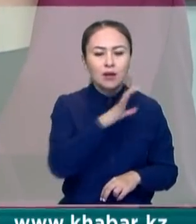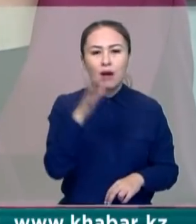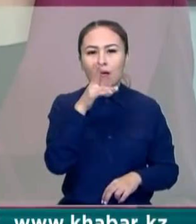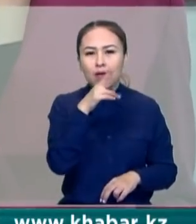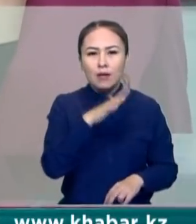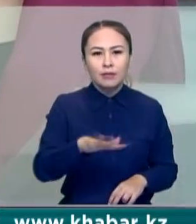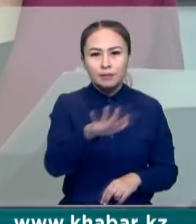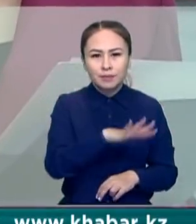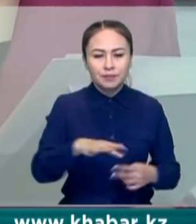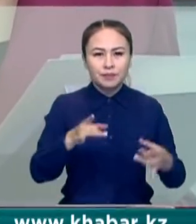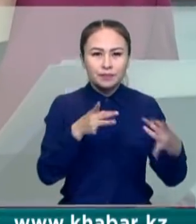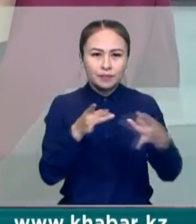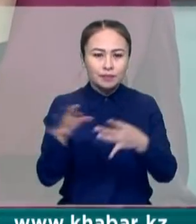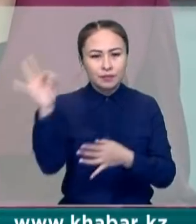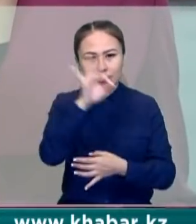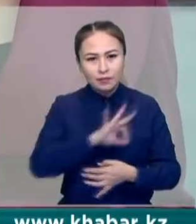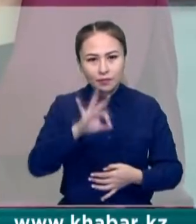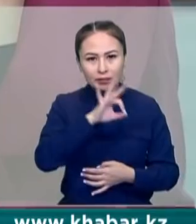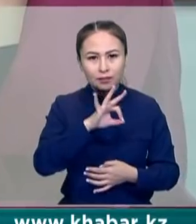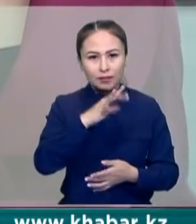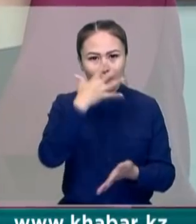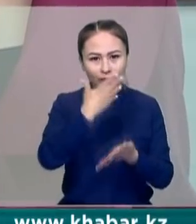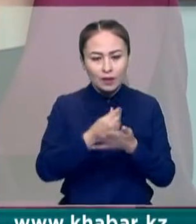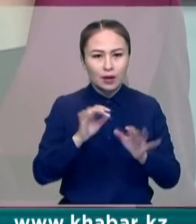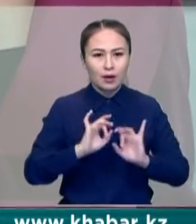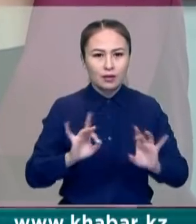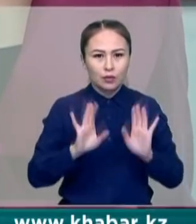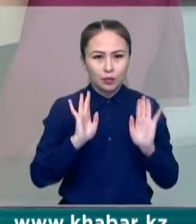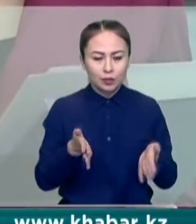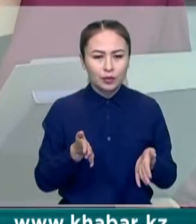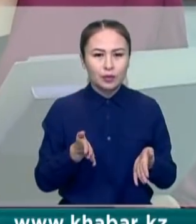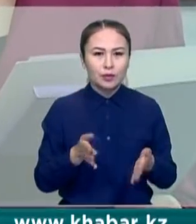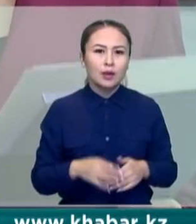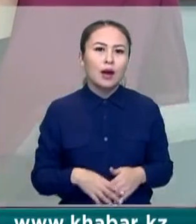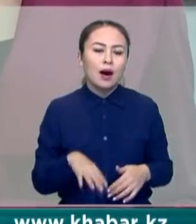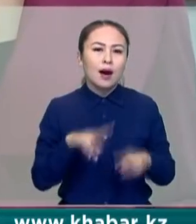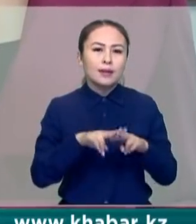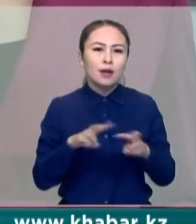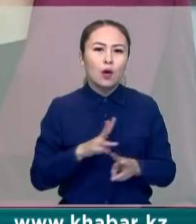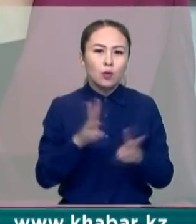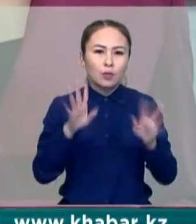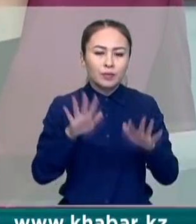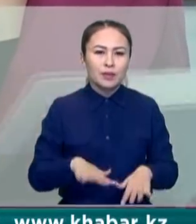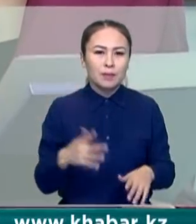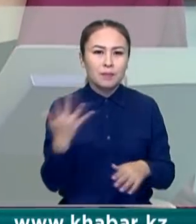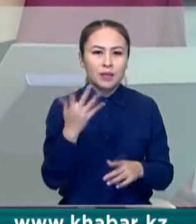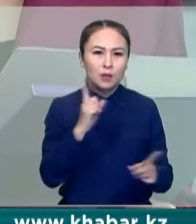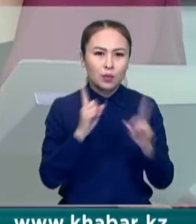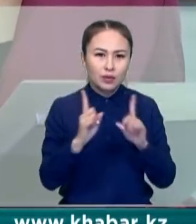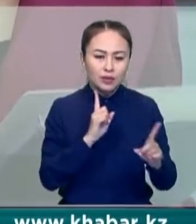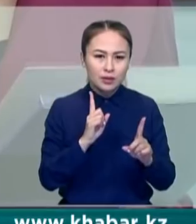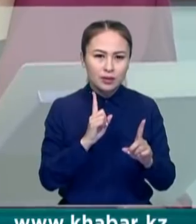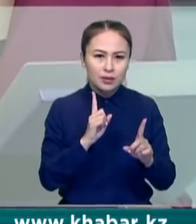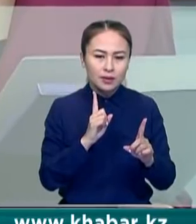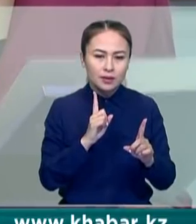төңірегіндегі текетірестері жайында өз пікірлерін айтатын болады. Жалпы Астана клубының 5-ші отырысындағы